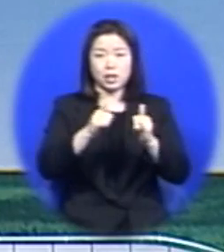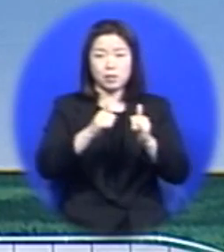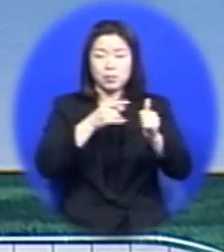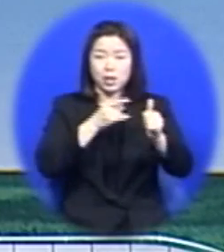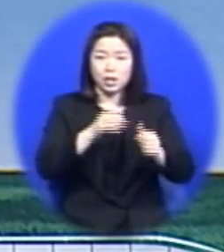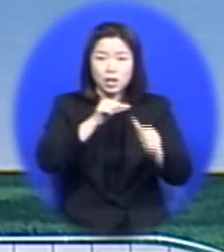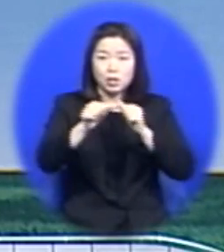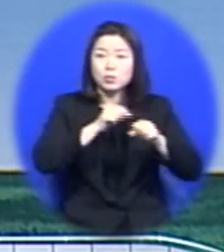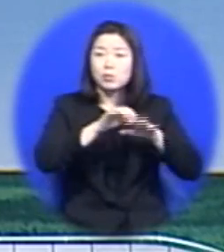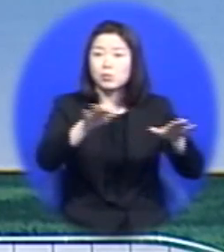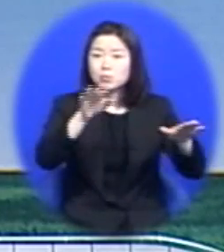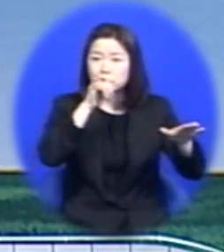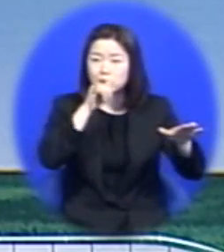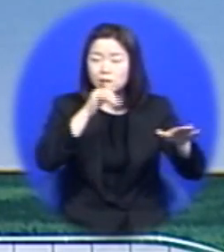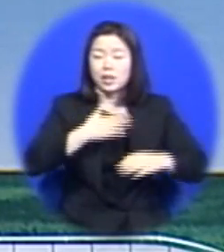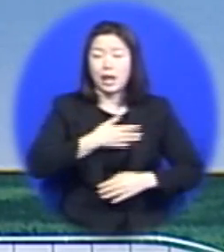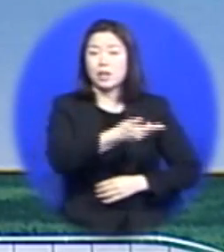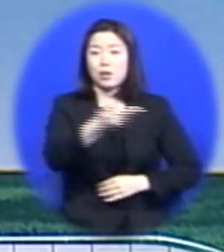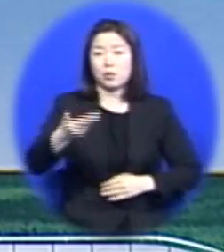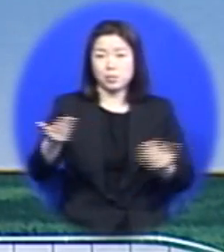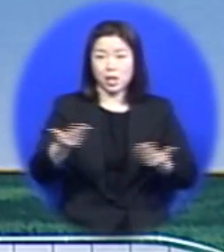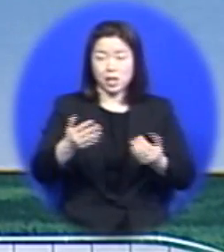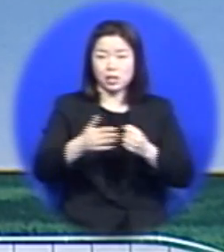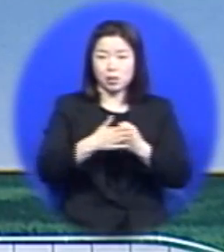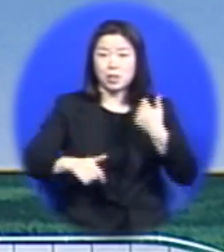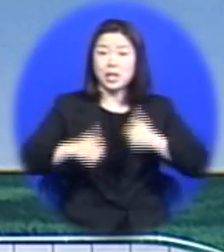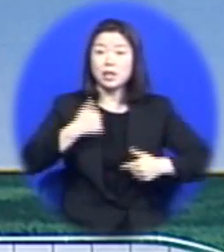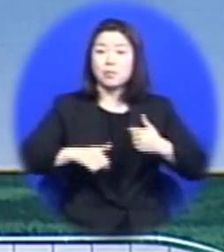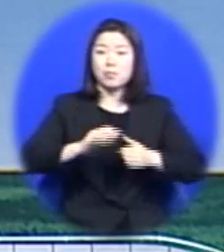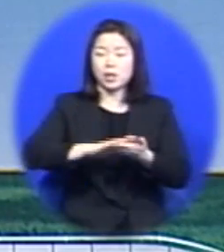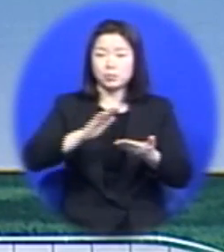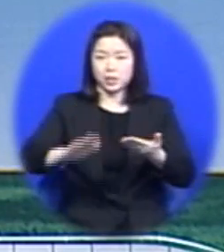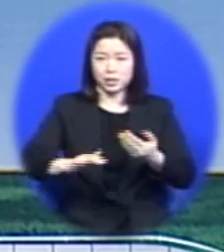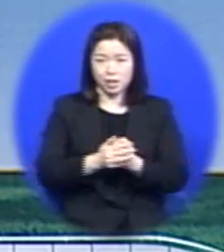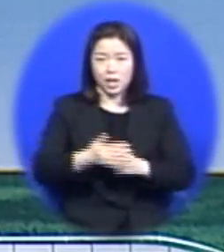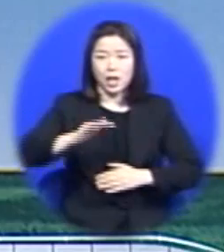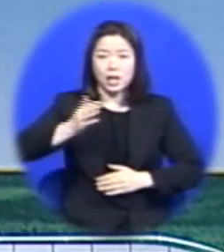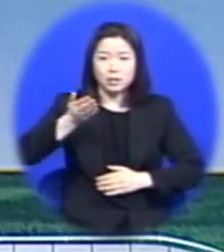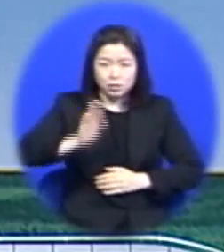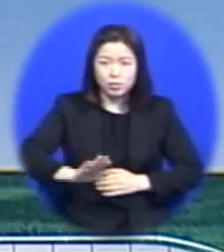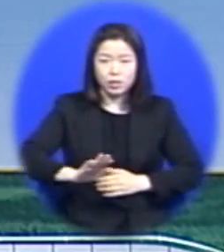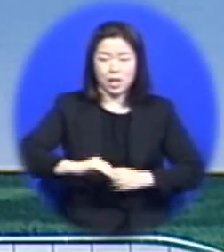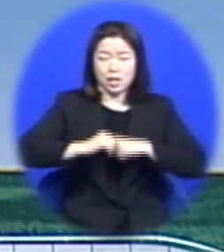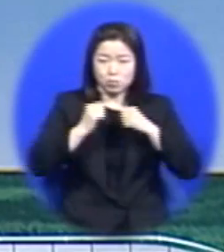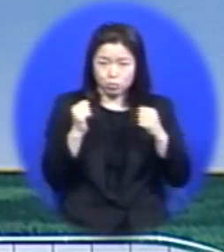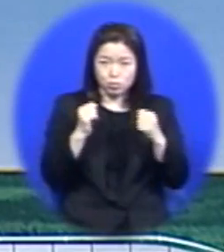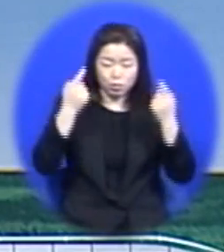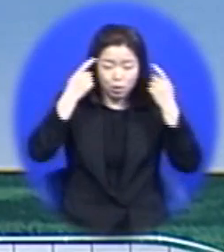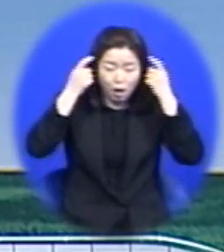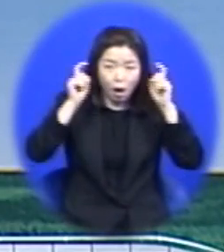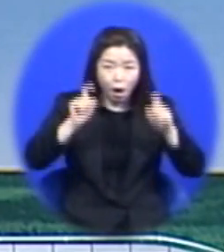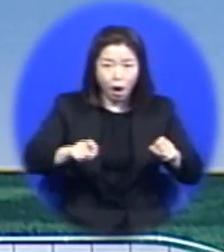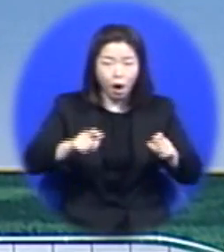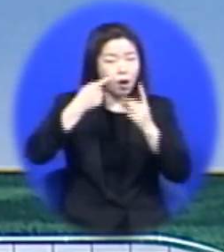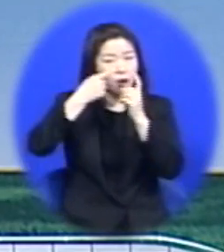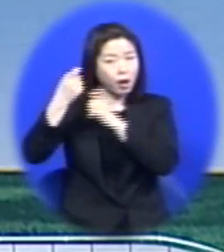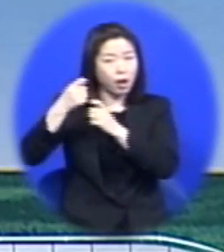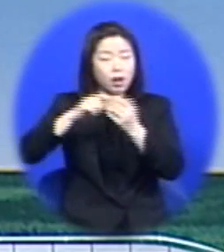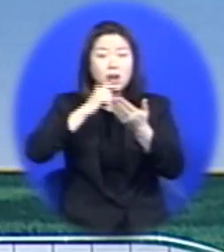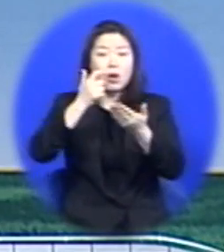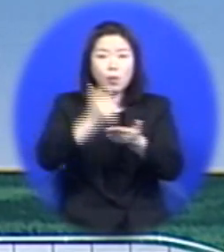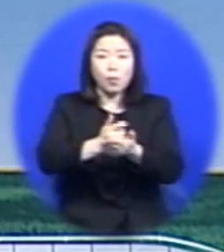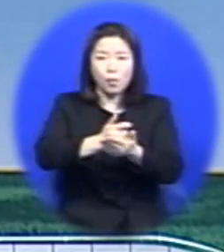났습니다. 나는 여러분의 일로 기뻐합니다. 그런데 순종과 어리석은 미혹에 속아 넘어가는